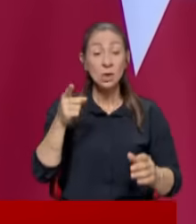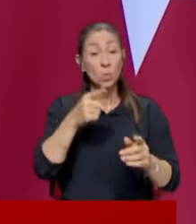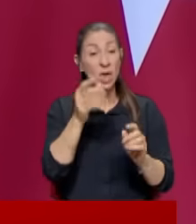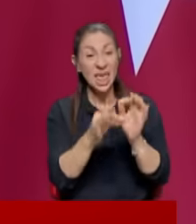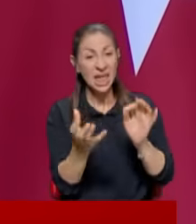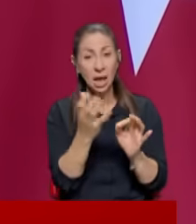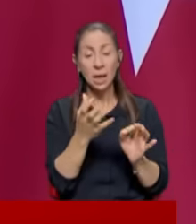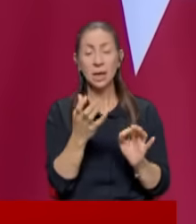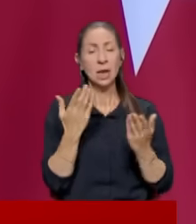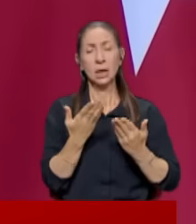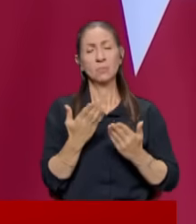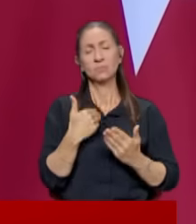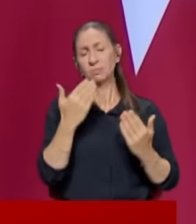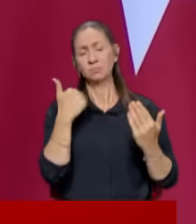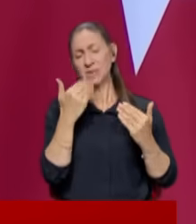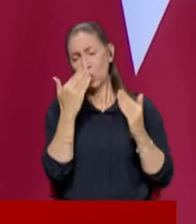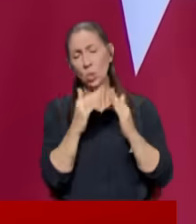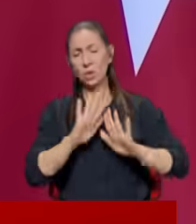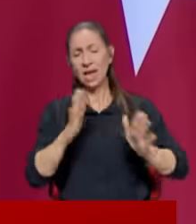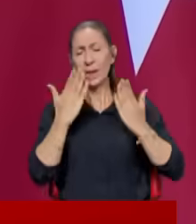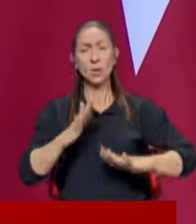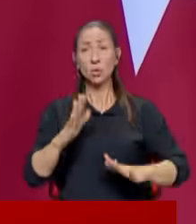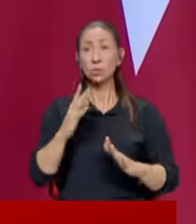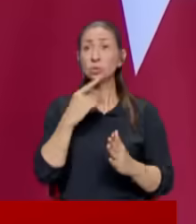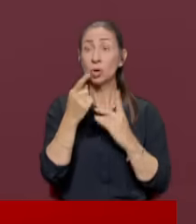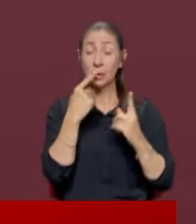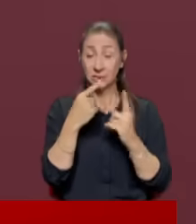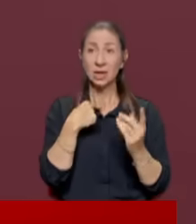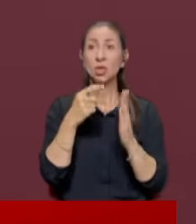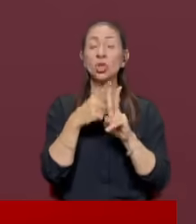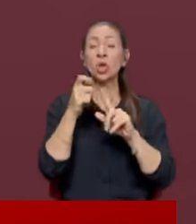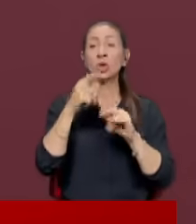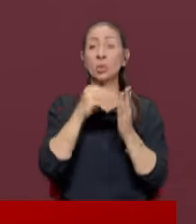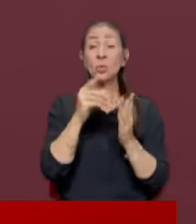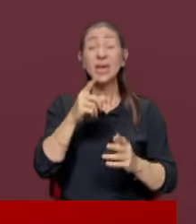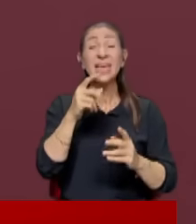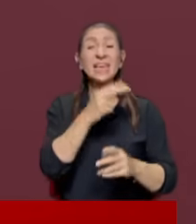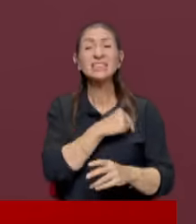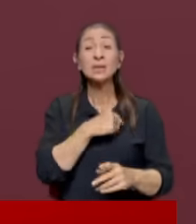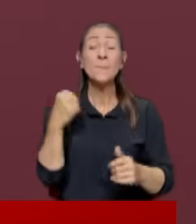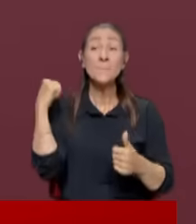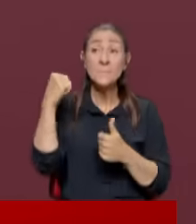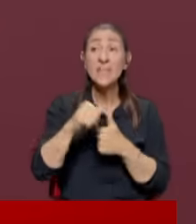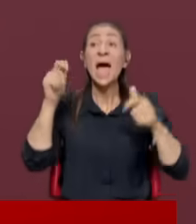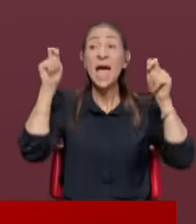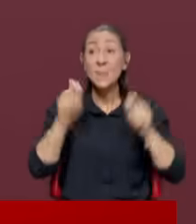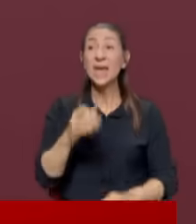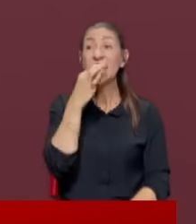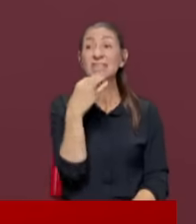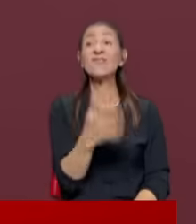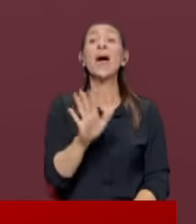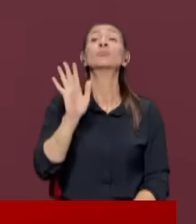saldırıyı tasvip etmediklerine dair beyanlarını not ettik. İsveç'in bu eylemi bir kez daha yapılmasına